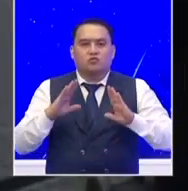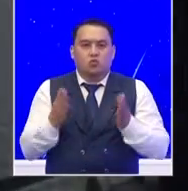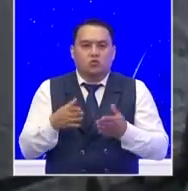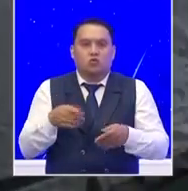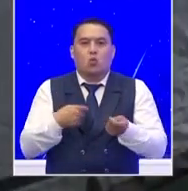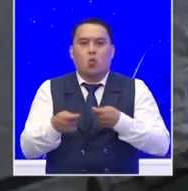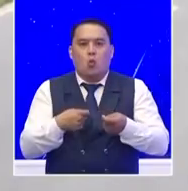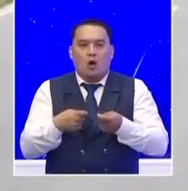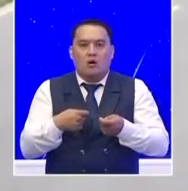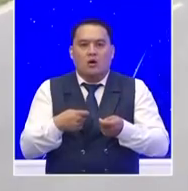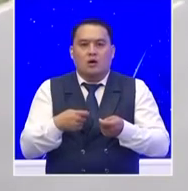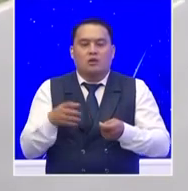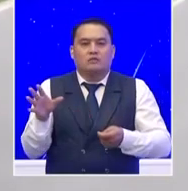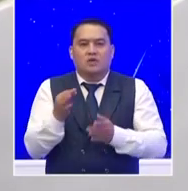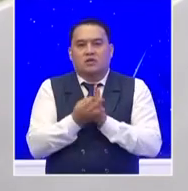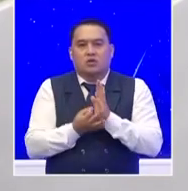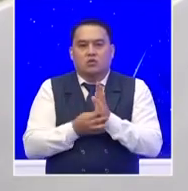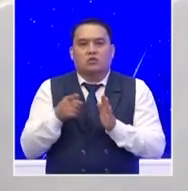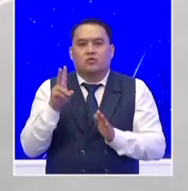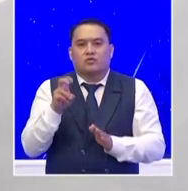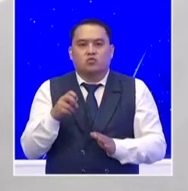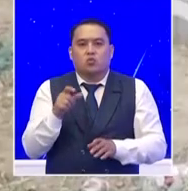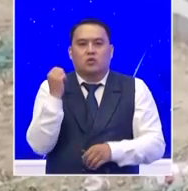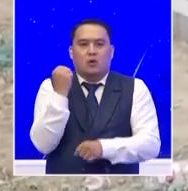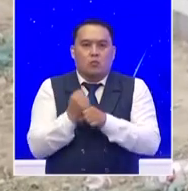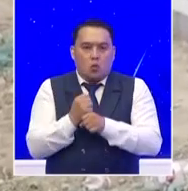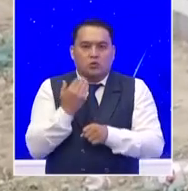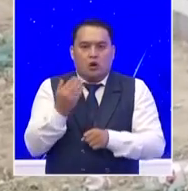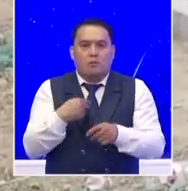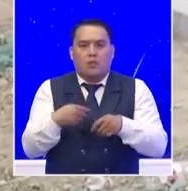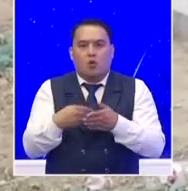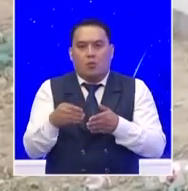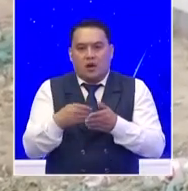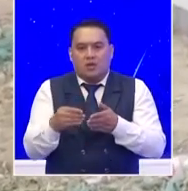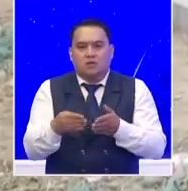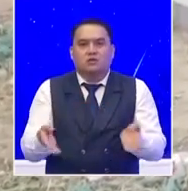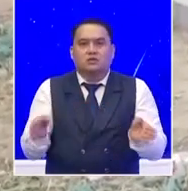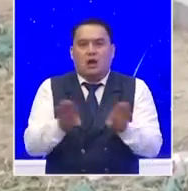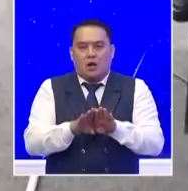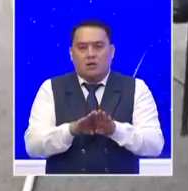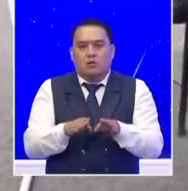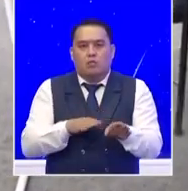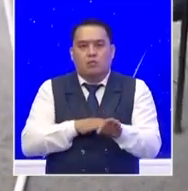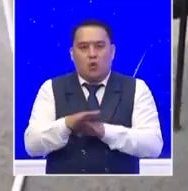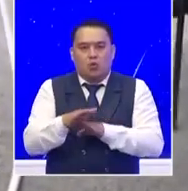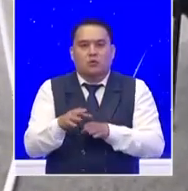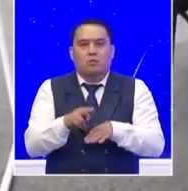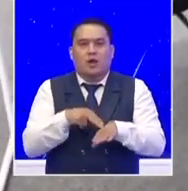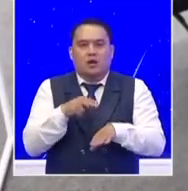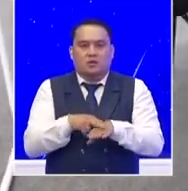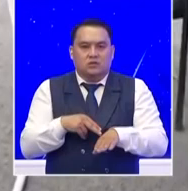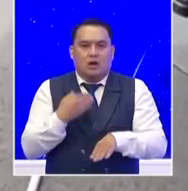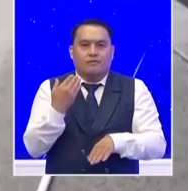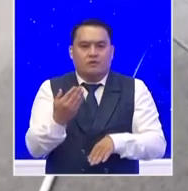случаев. Власти уже протестировали около 200 тысяч работников и покупателей. Сейчас оптовая база закрыта и наглухо